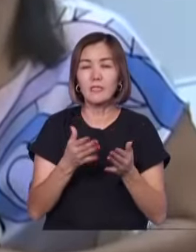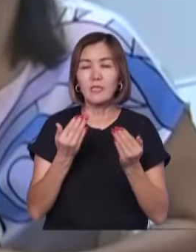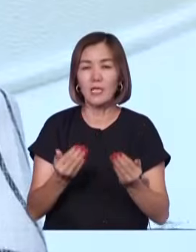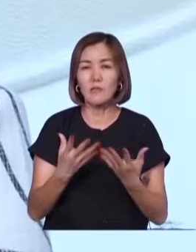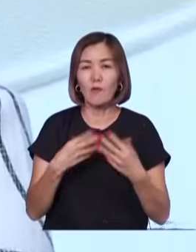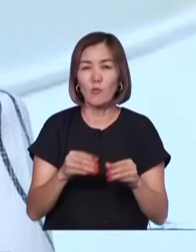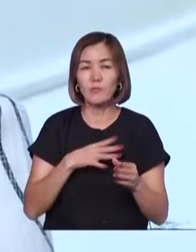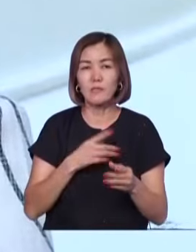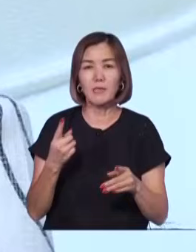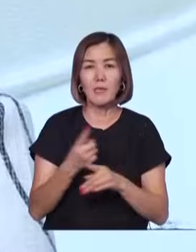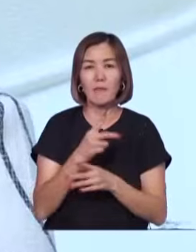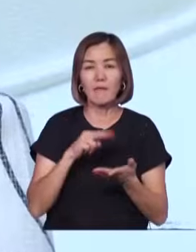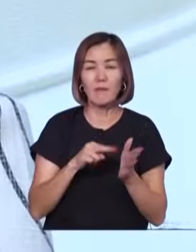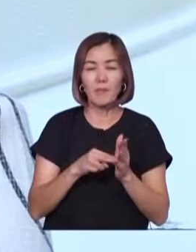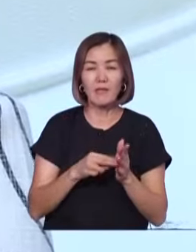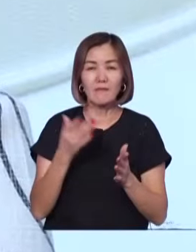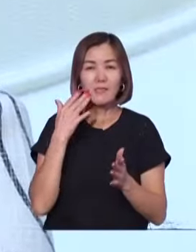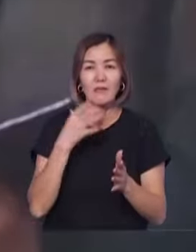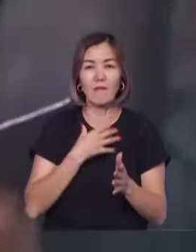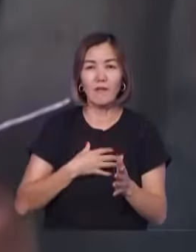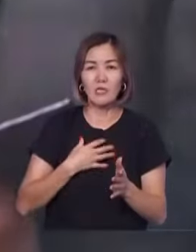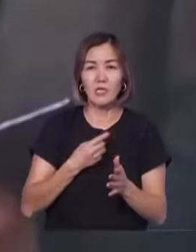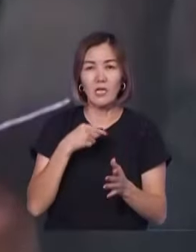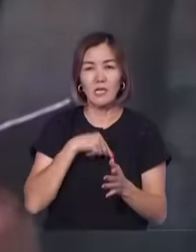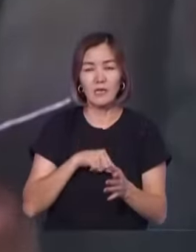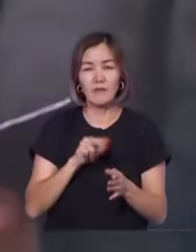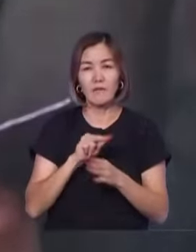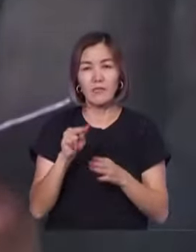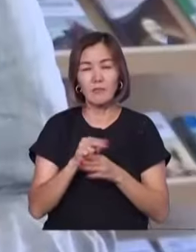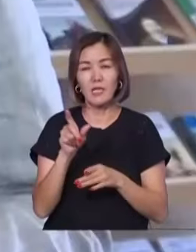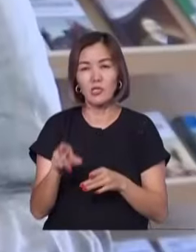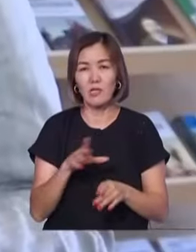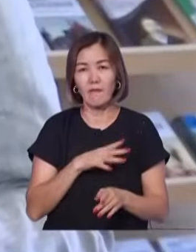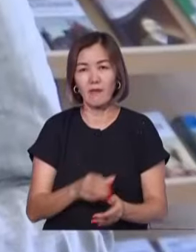общества ведь На первый план Абай ставил необходимость нравственного воспитания